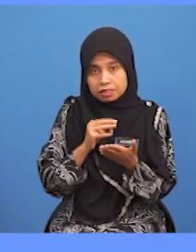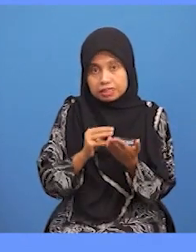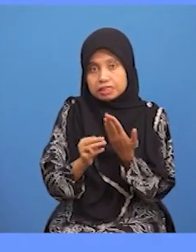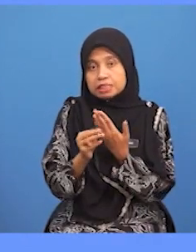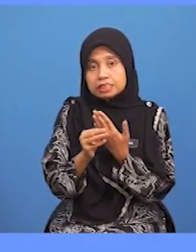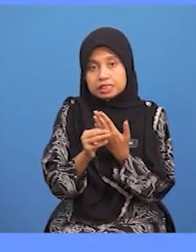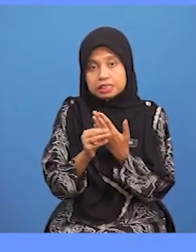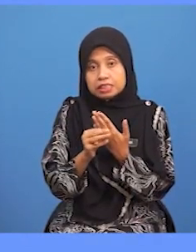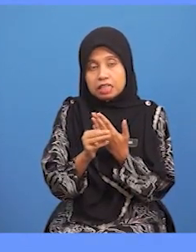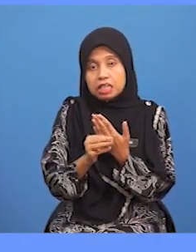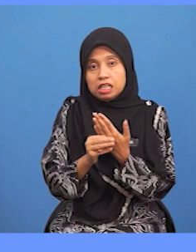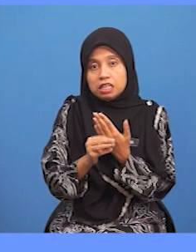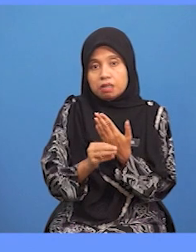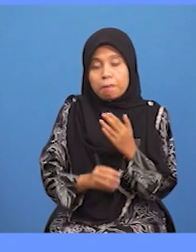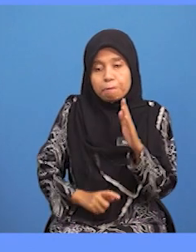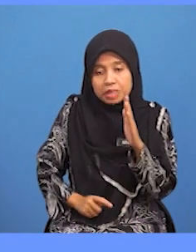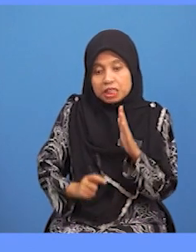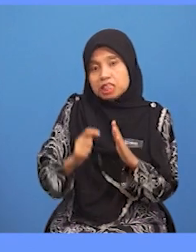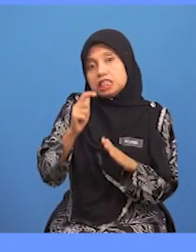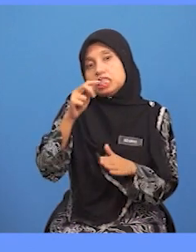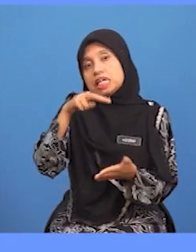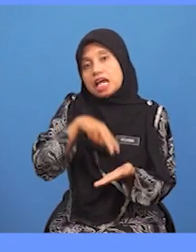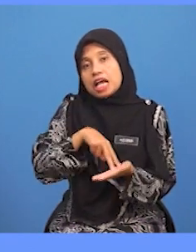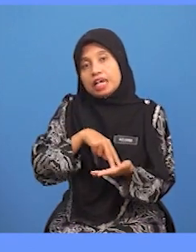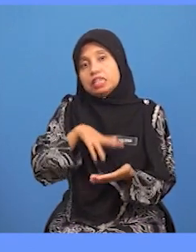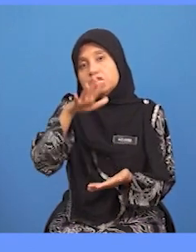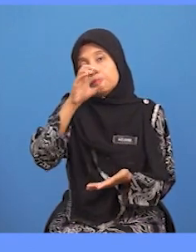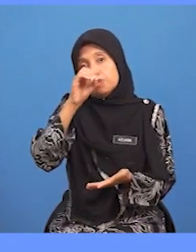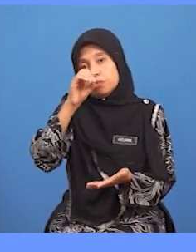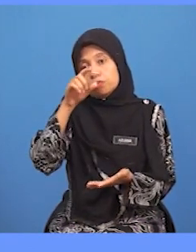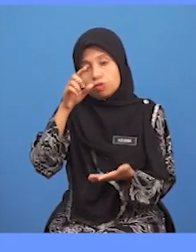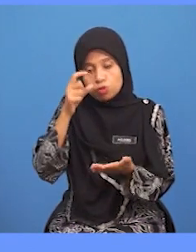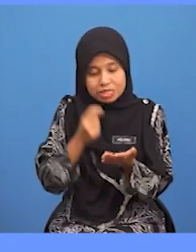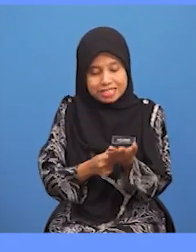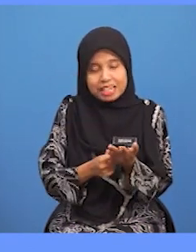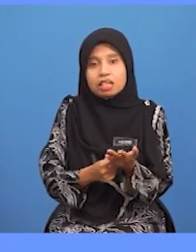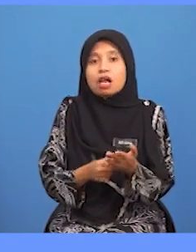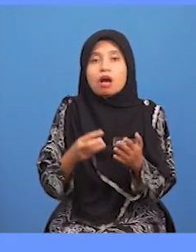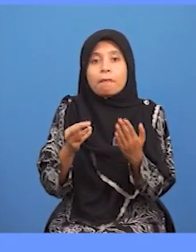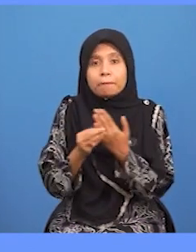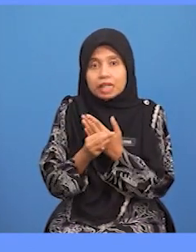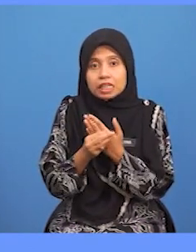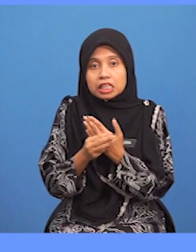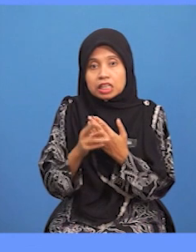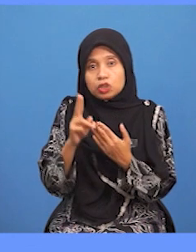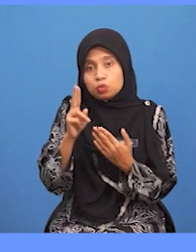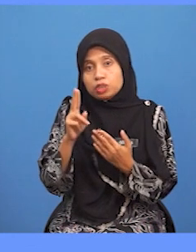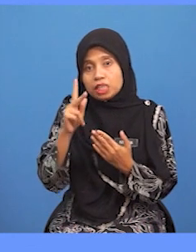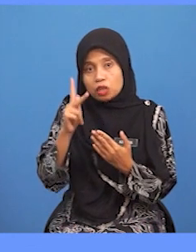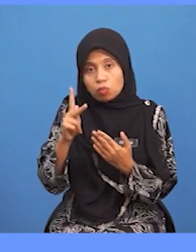Maka, margin caruman seunit meningkat sebanyak 50 sen. Maka, unit